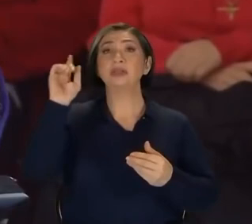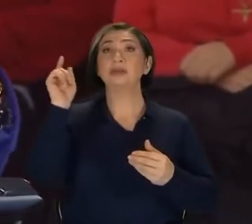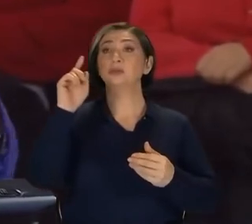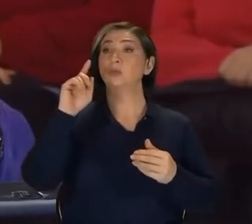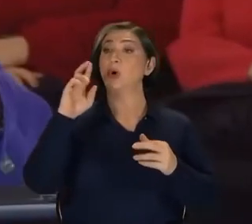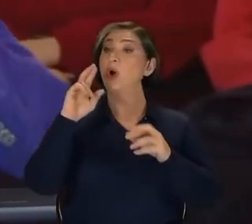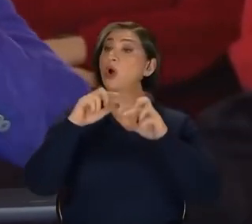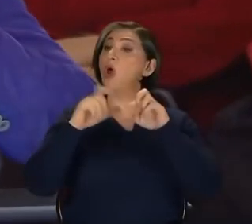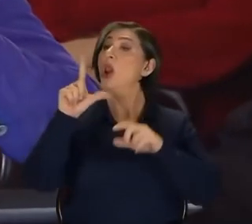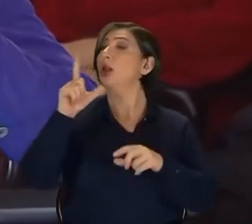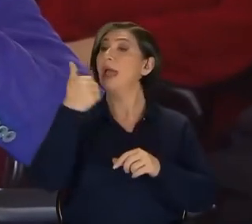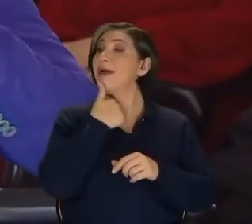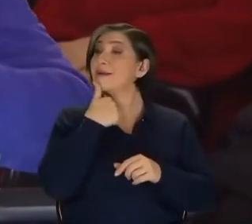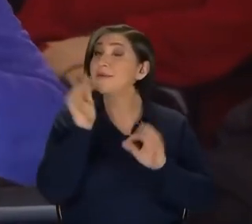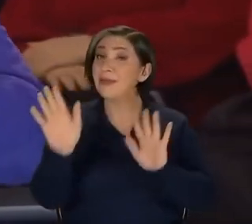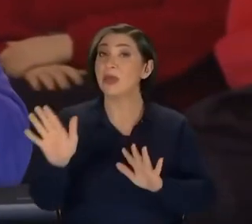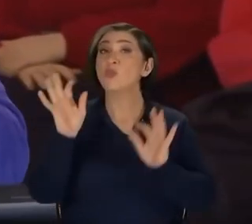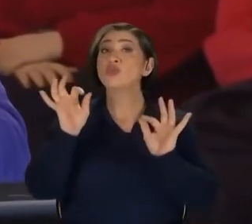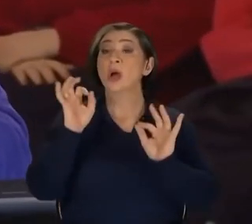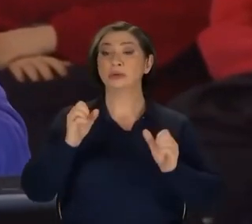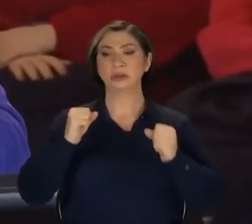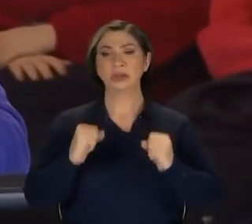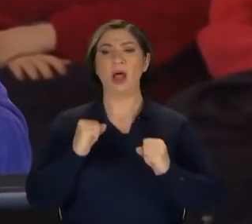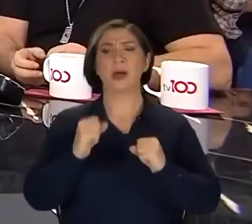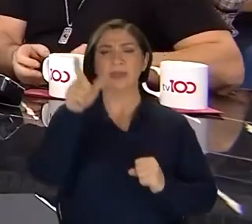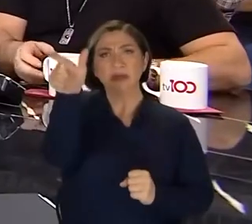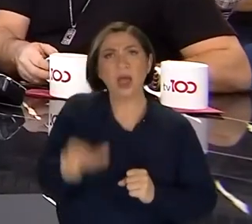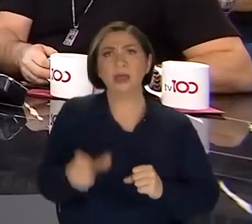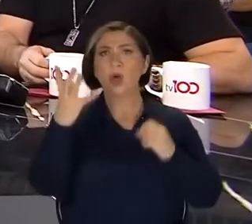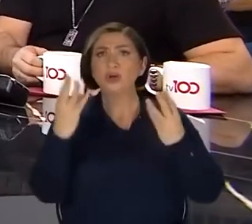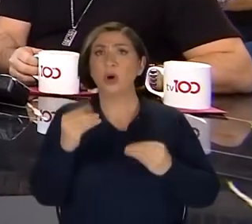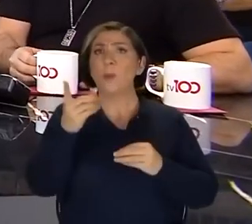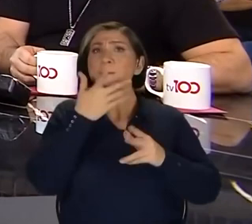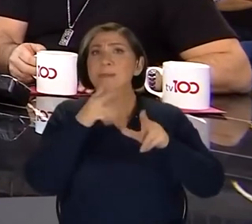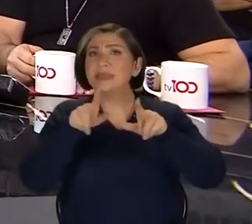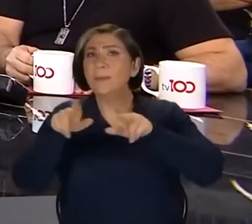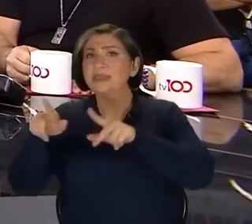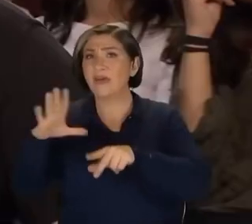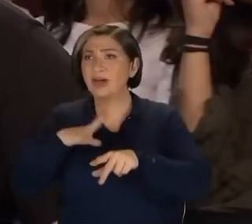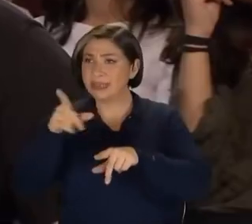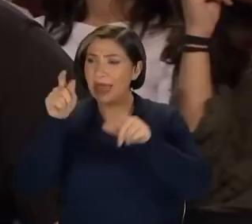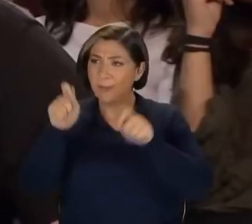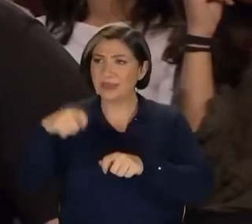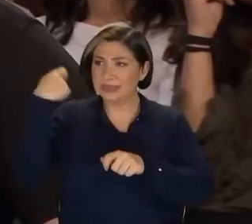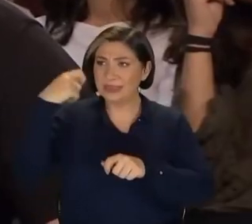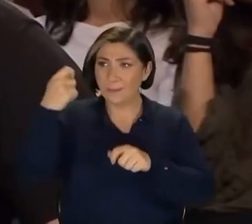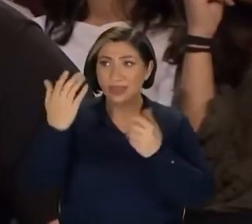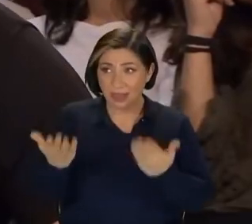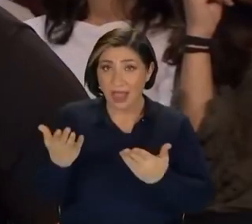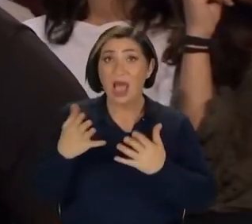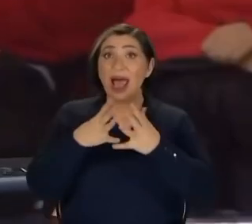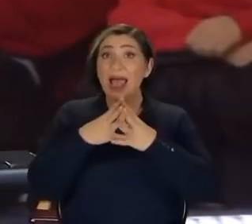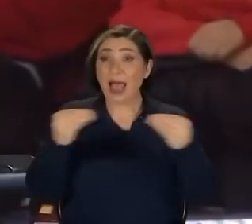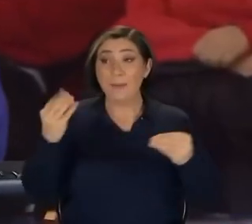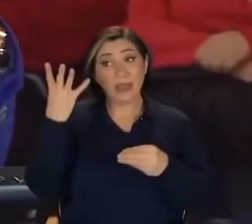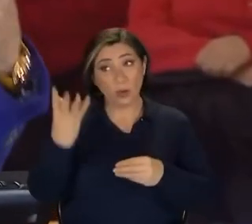erkek mutlaka ayakları yere basan bir karakter olacak. Bu çok benzerlikler var senin yaptığın sinemada da. Ve